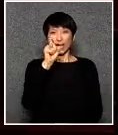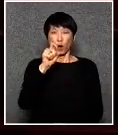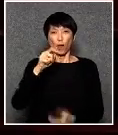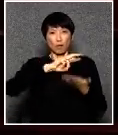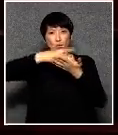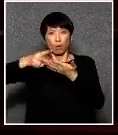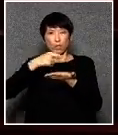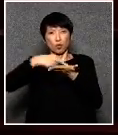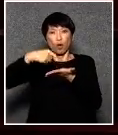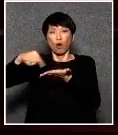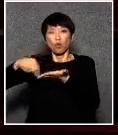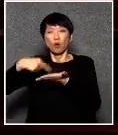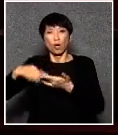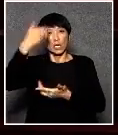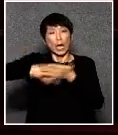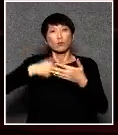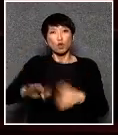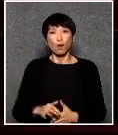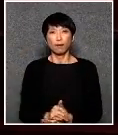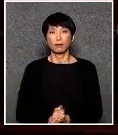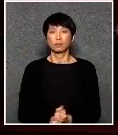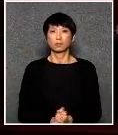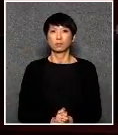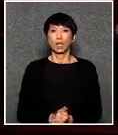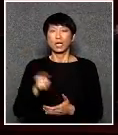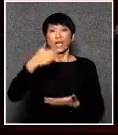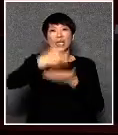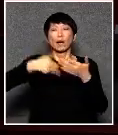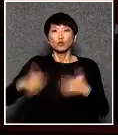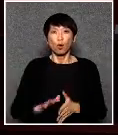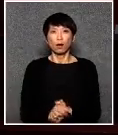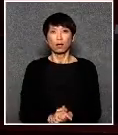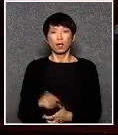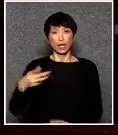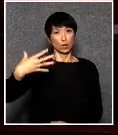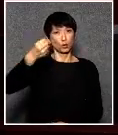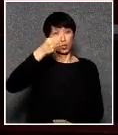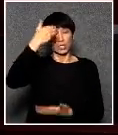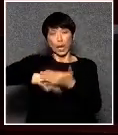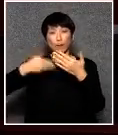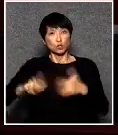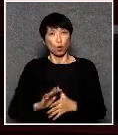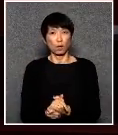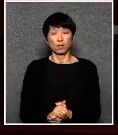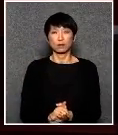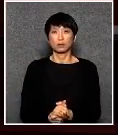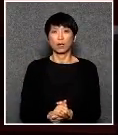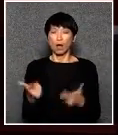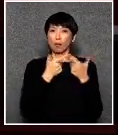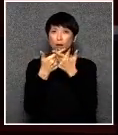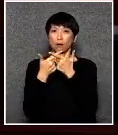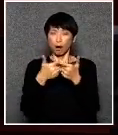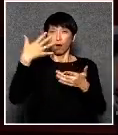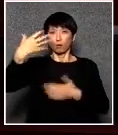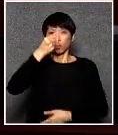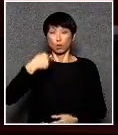啊？900幾項，係咪先？你都刪咗佢啦，你都用你嘅權，係咪？有冇呢個權啫？有得拗啊！真係，我今